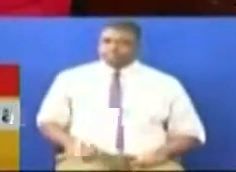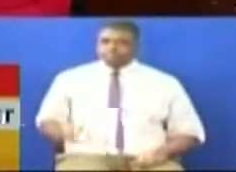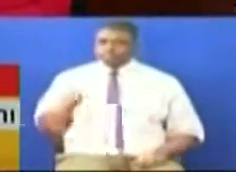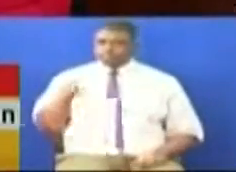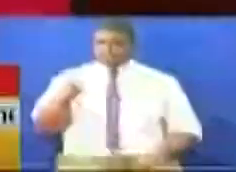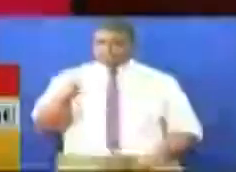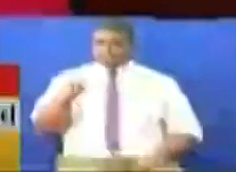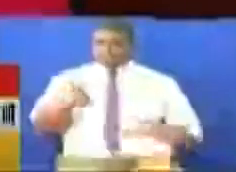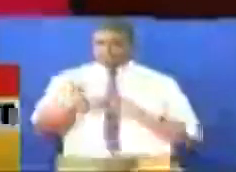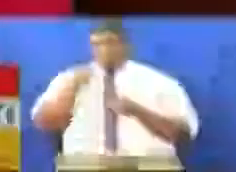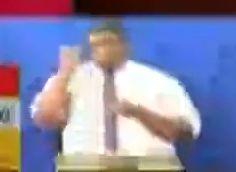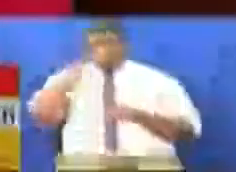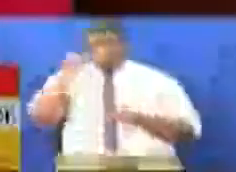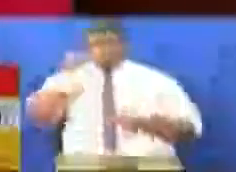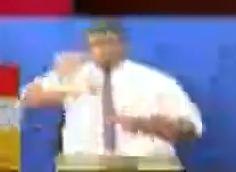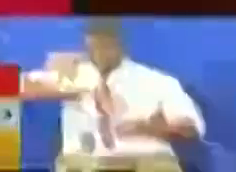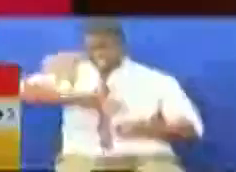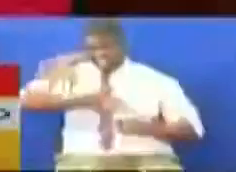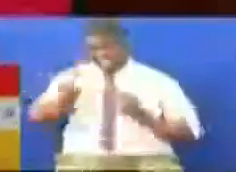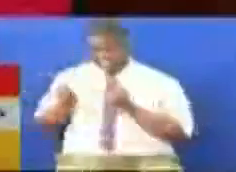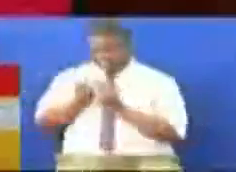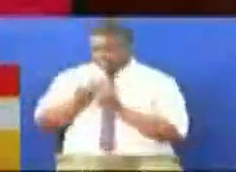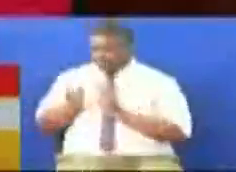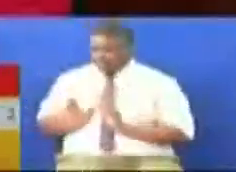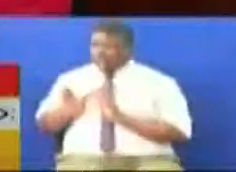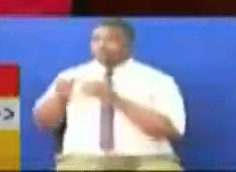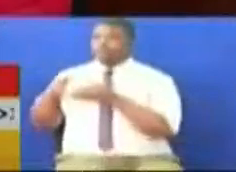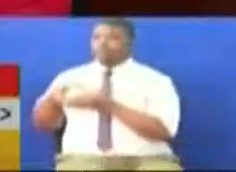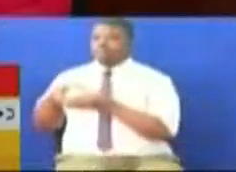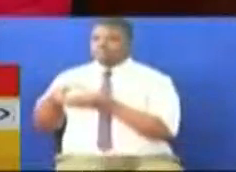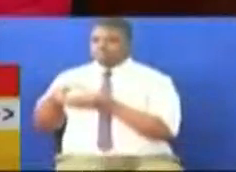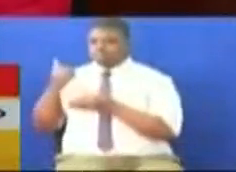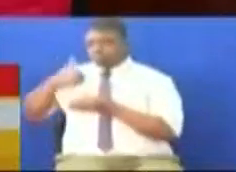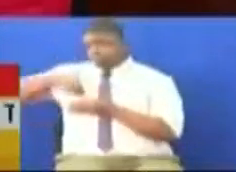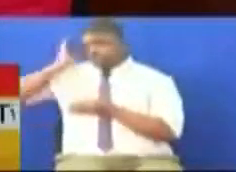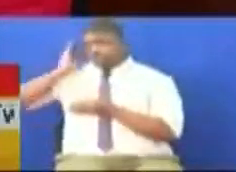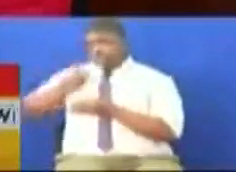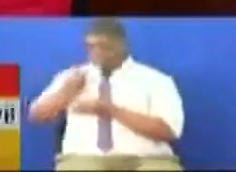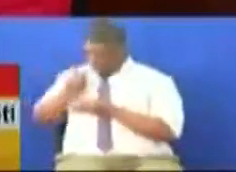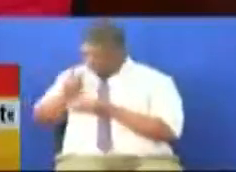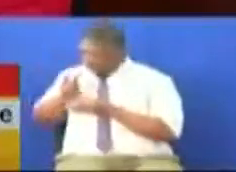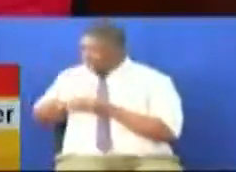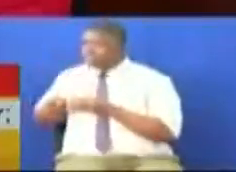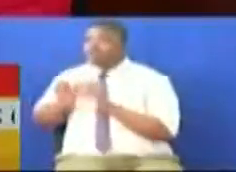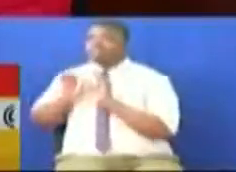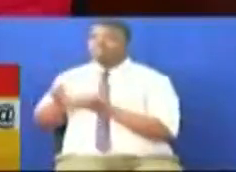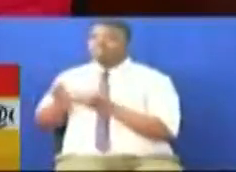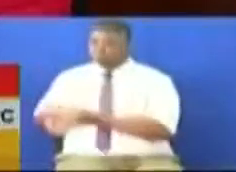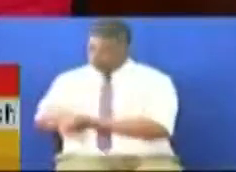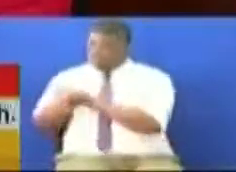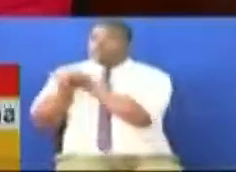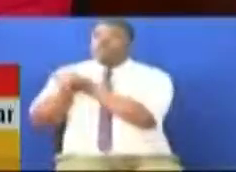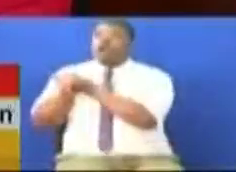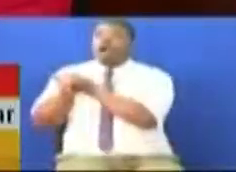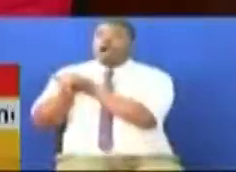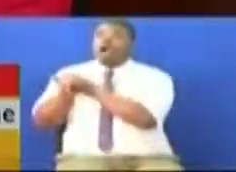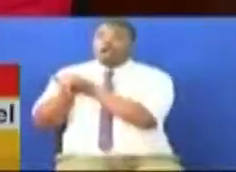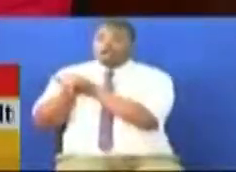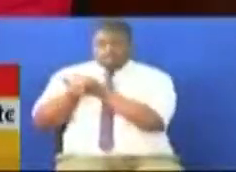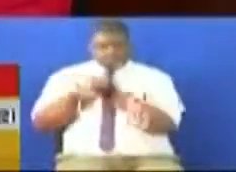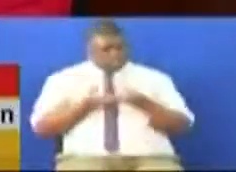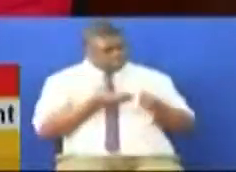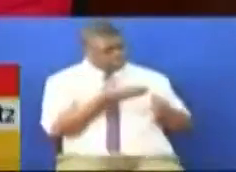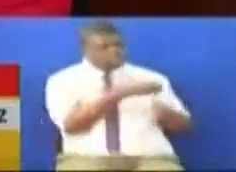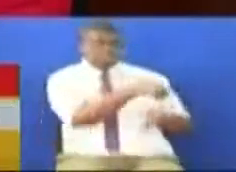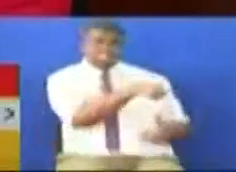ayo maoni yetu kama kamati, tunaomba serikali iangalie namna sahihi ya kusaidia ili